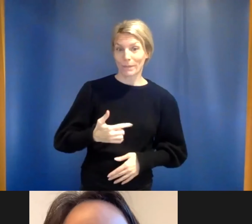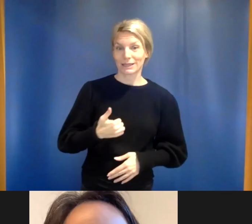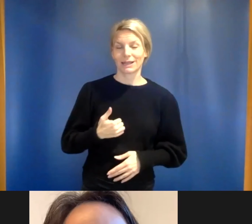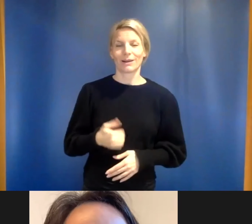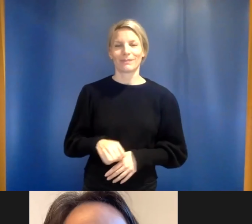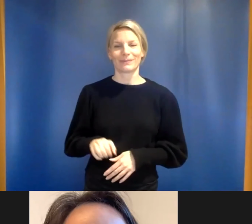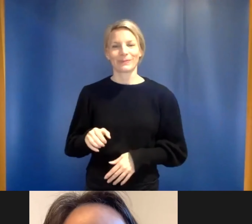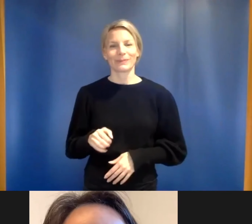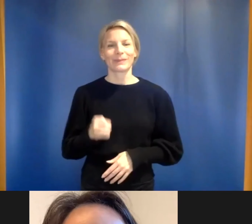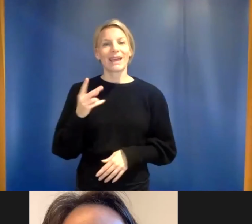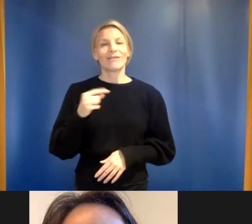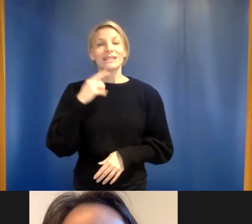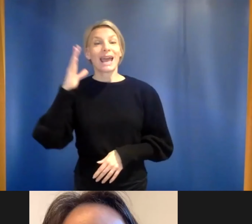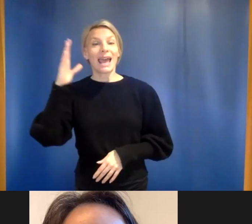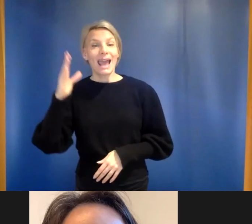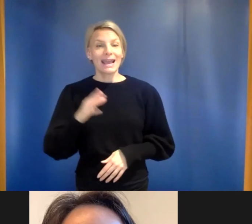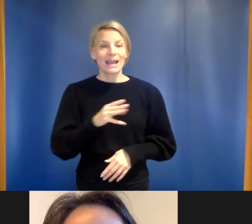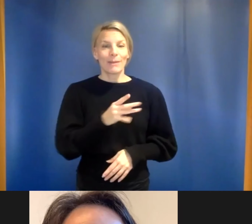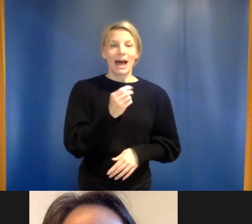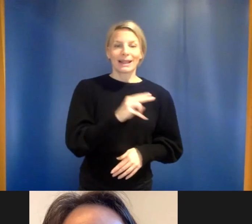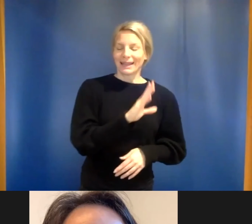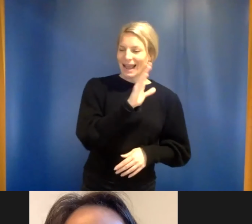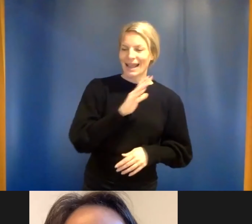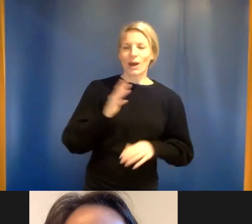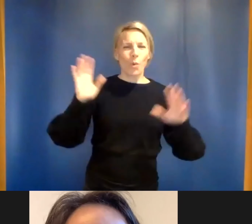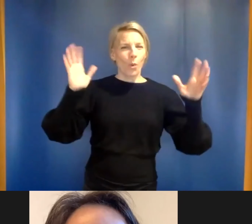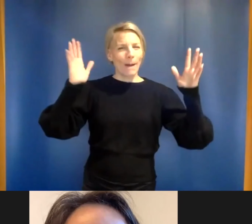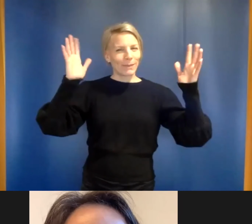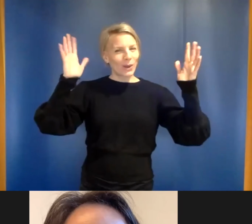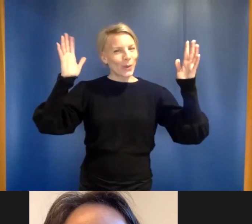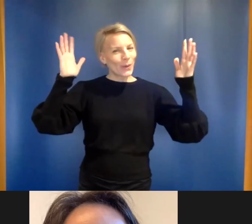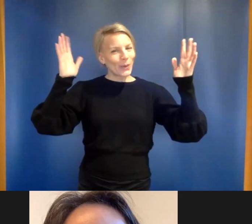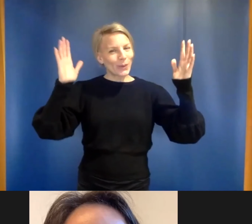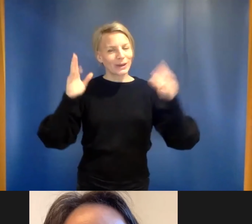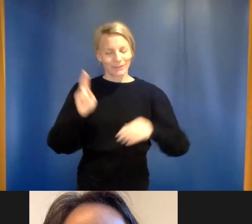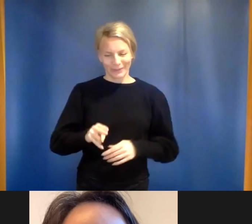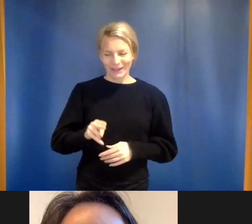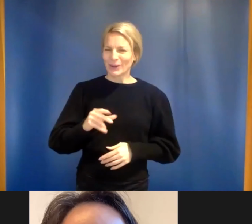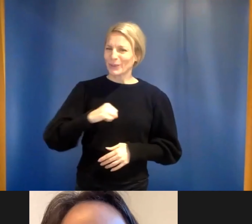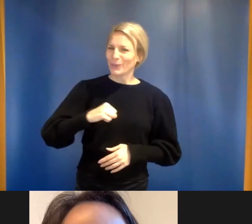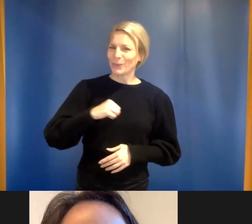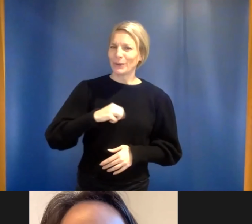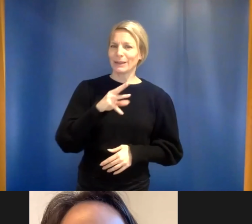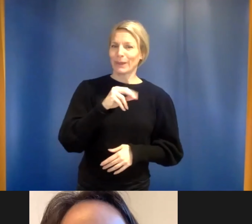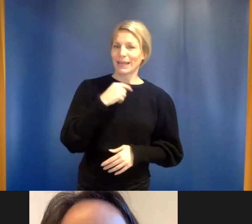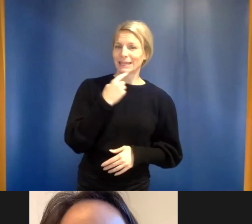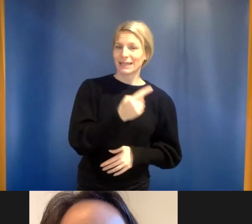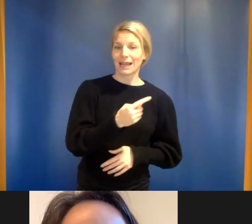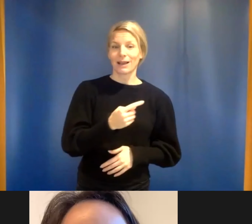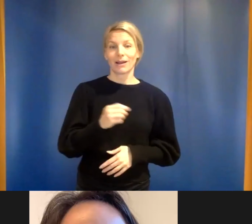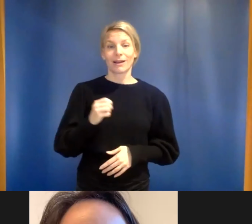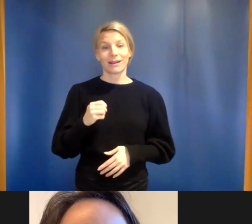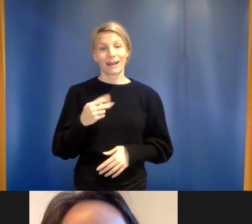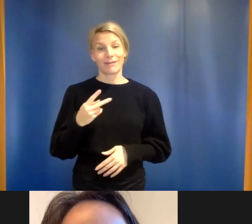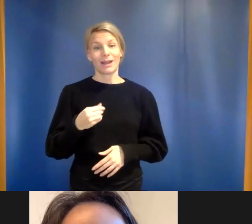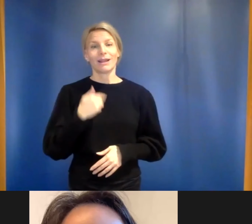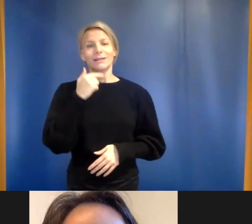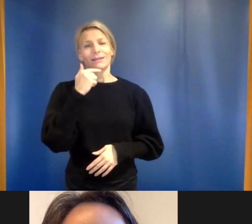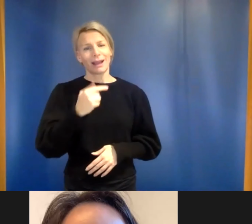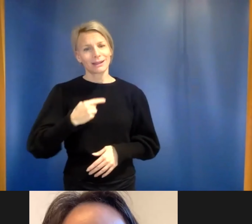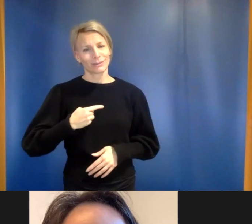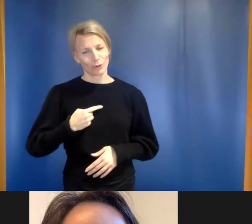Hej! Hallå, hallå! Hej, stora applåd! Hej, vad roligt! Tack så mycket! Vi är jätteglada!